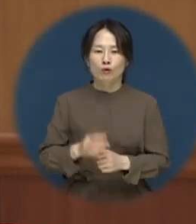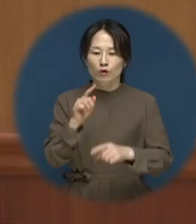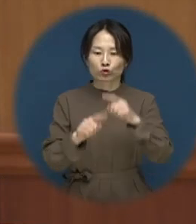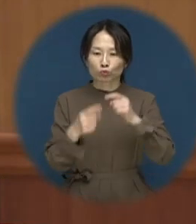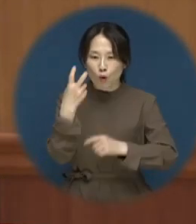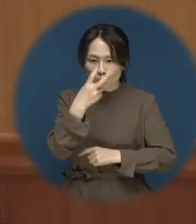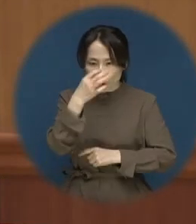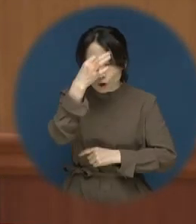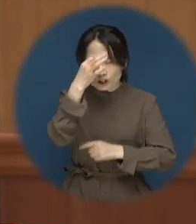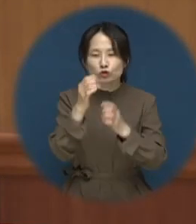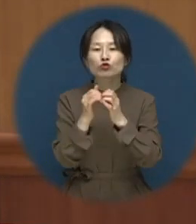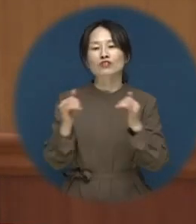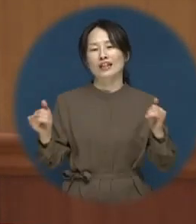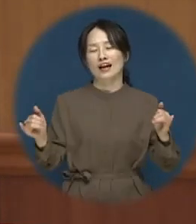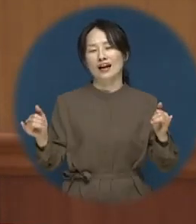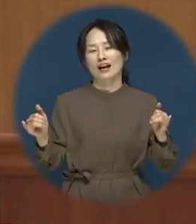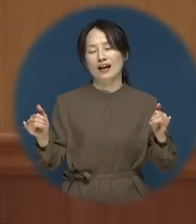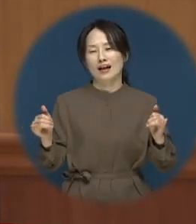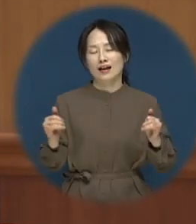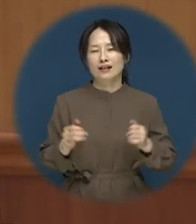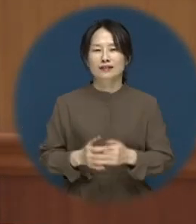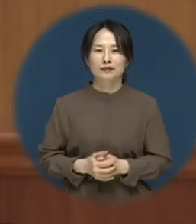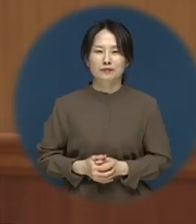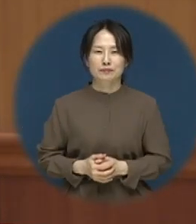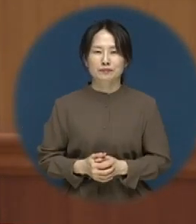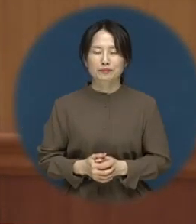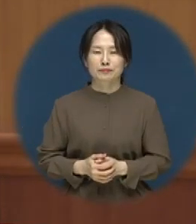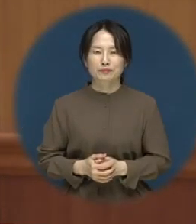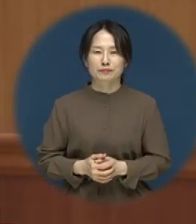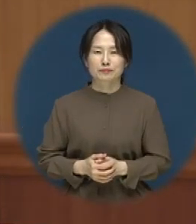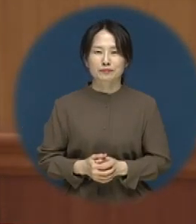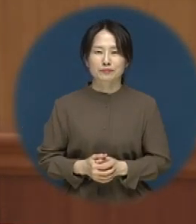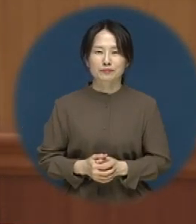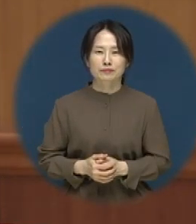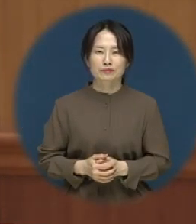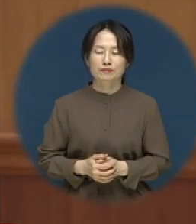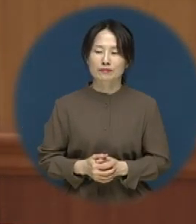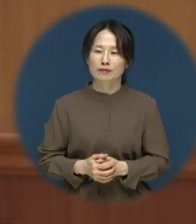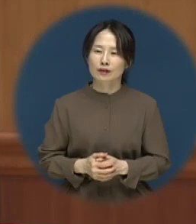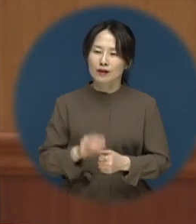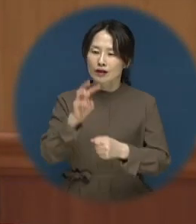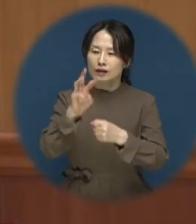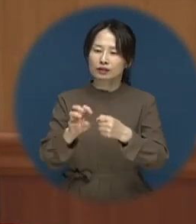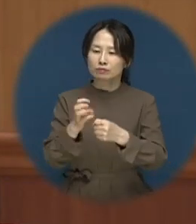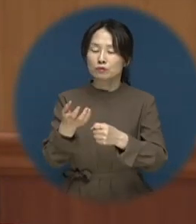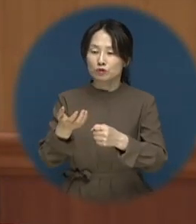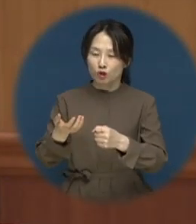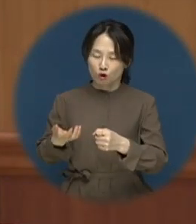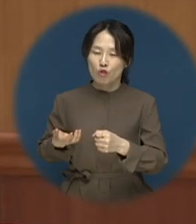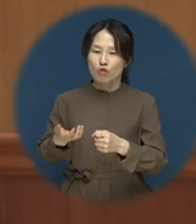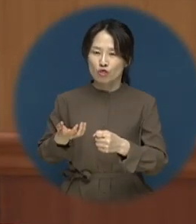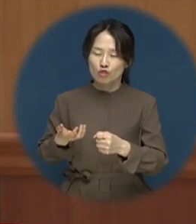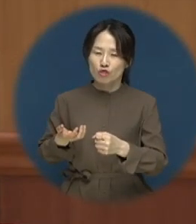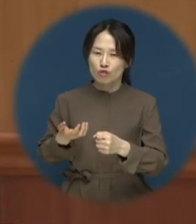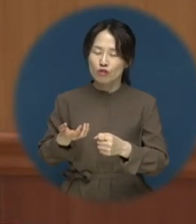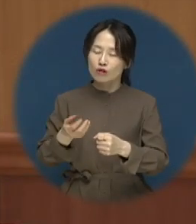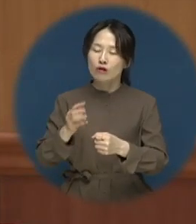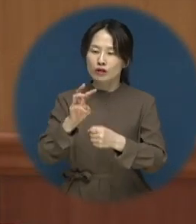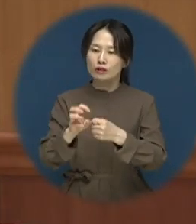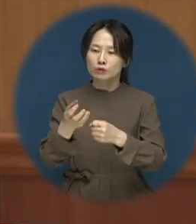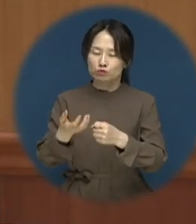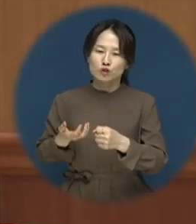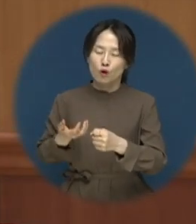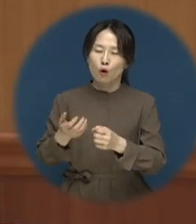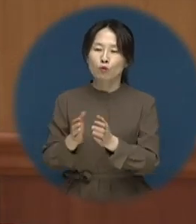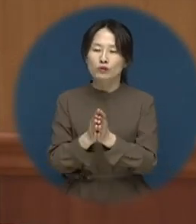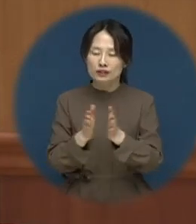수목보호 기술자라고 해서 수목 보호 기술자. 보호 기술자. 예. 예. 그게 한 30년 전에 이제 30년 조금 못 된 것 같아요.